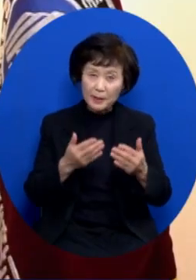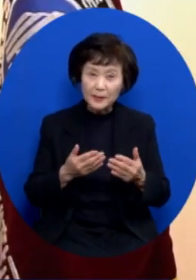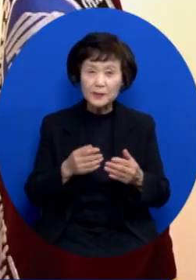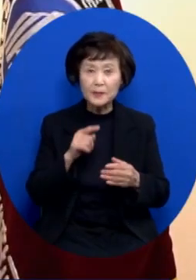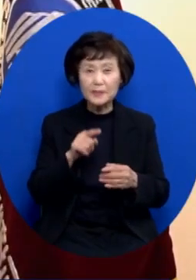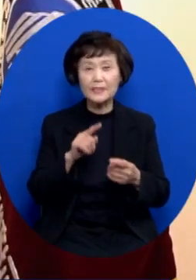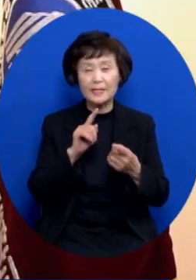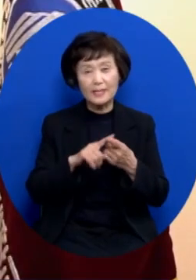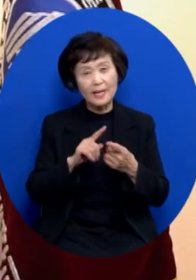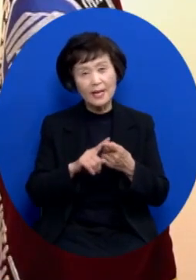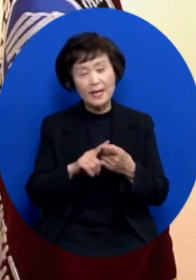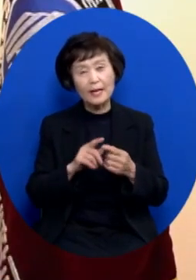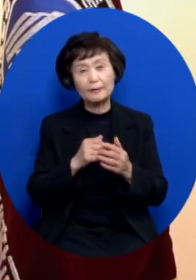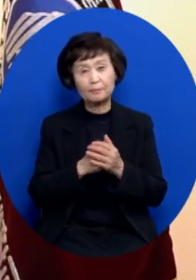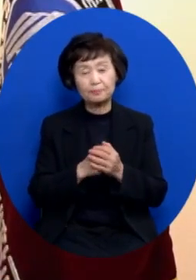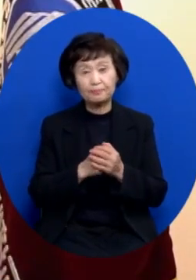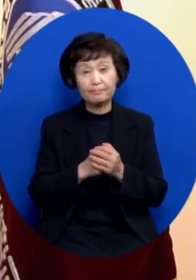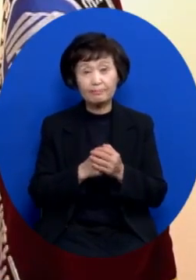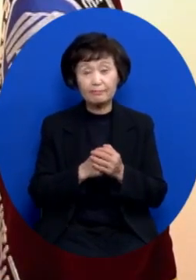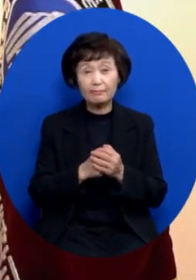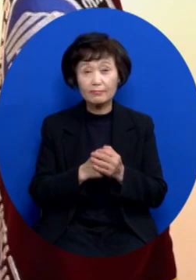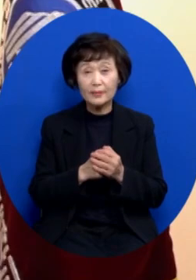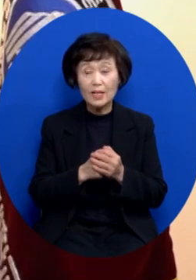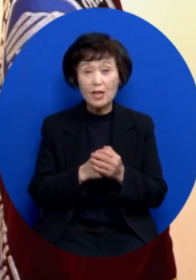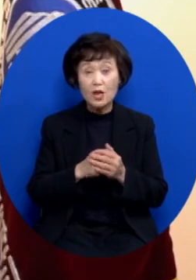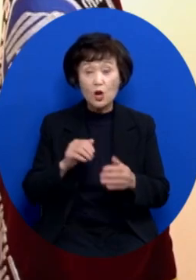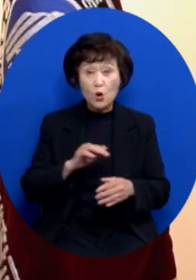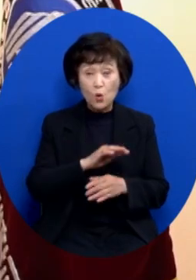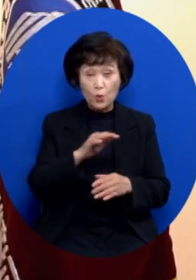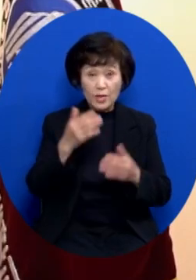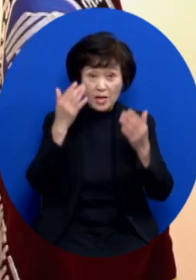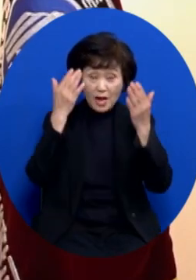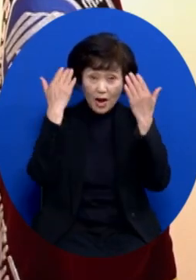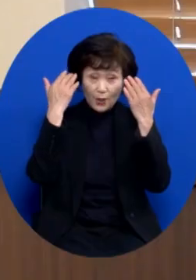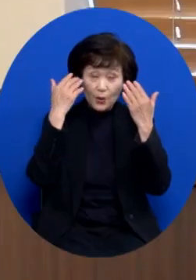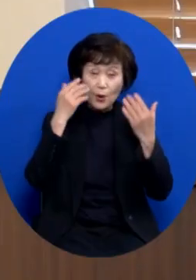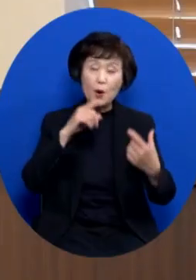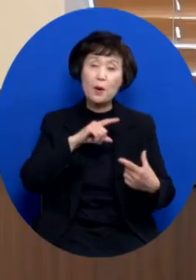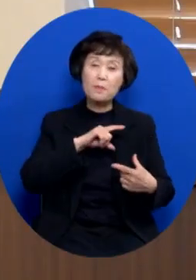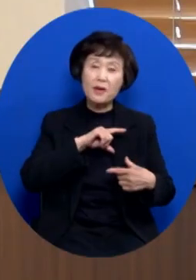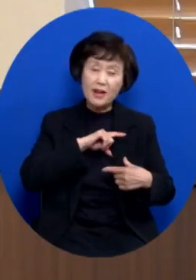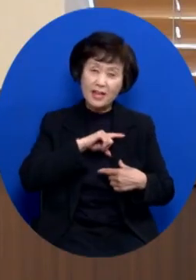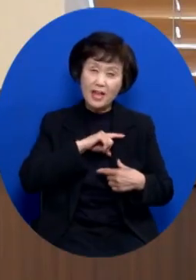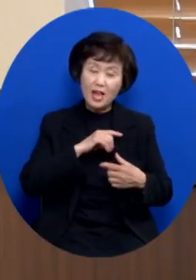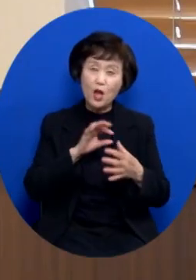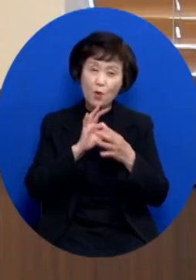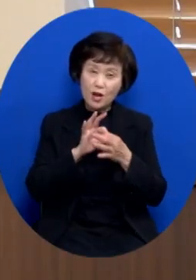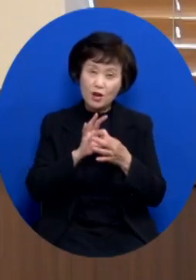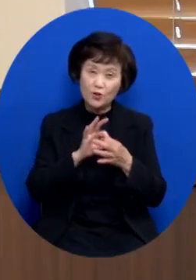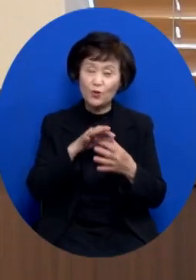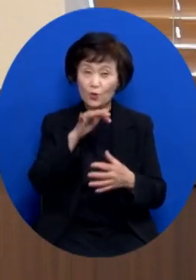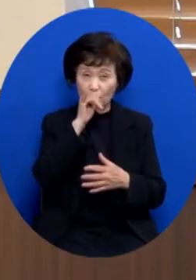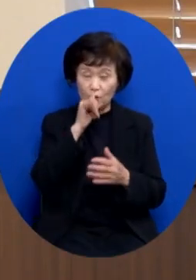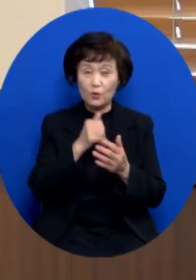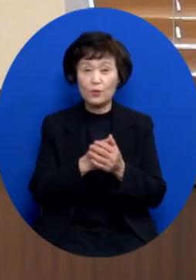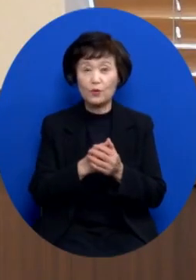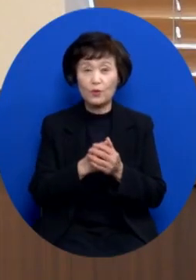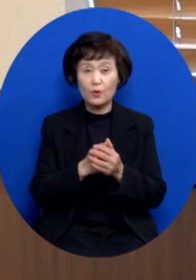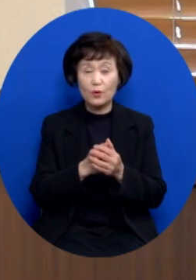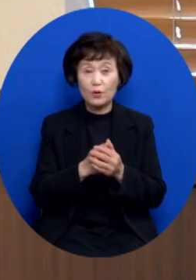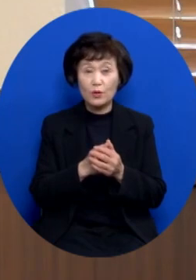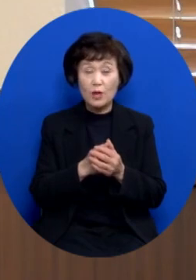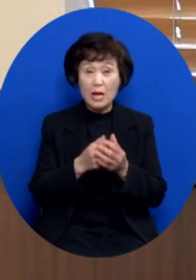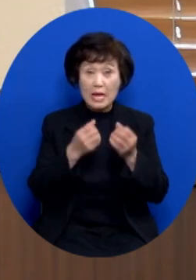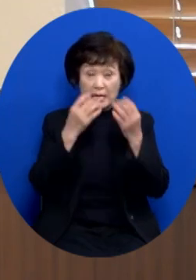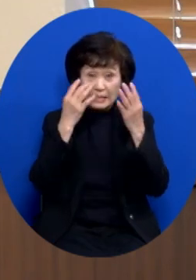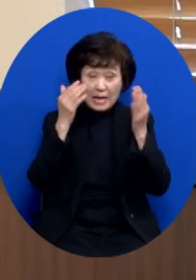그 평가가 우리의 그 명예에도 관련이 되고 또 중요한 것은